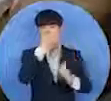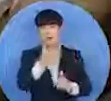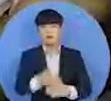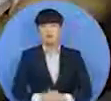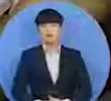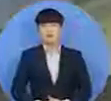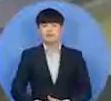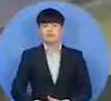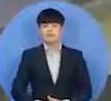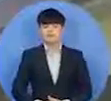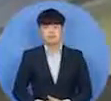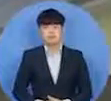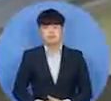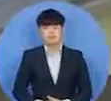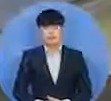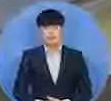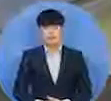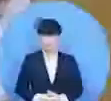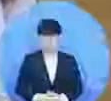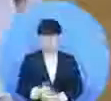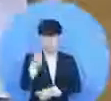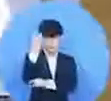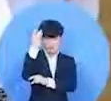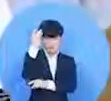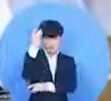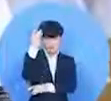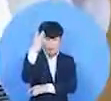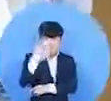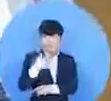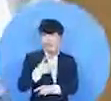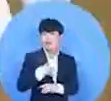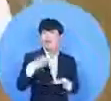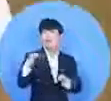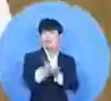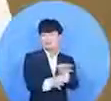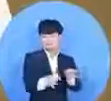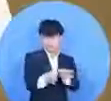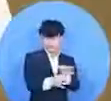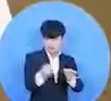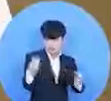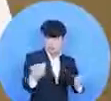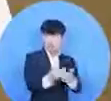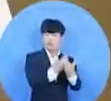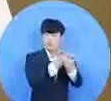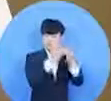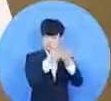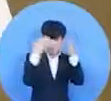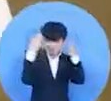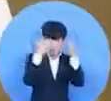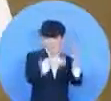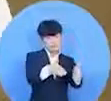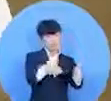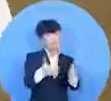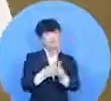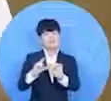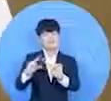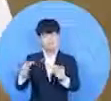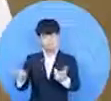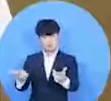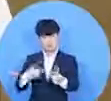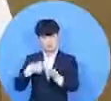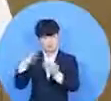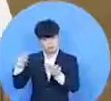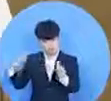밑거름이 되는 의미 있는 자리가 되었습니다. 요컨대 기존의 경제 중심이나 개발 중심의 정부 운영